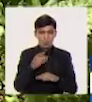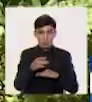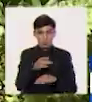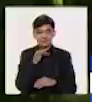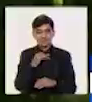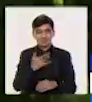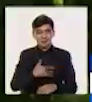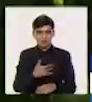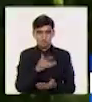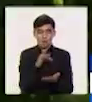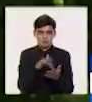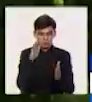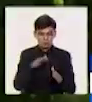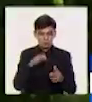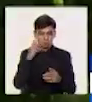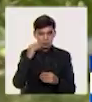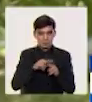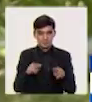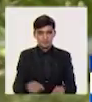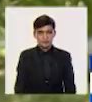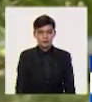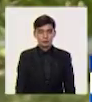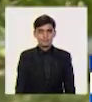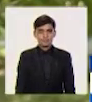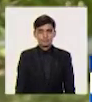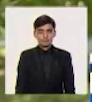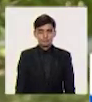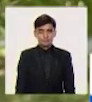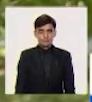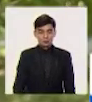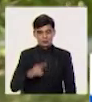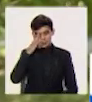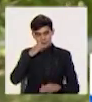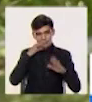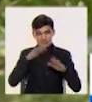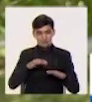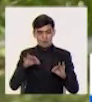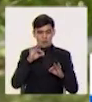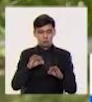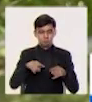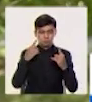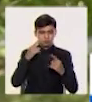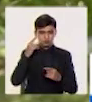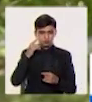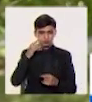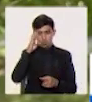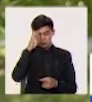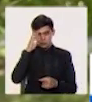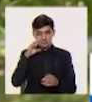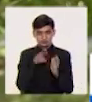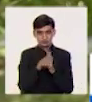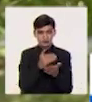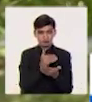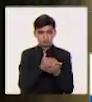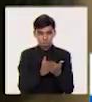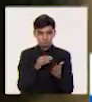Тараз қаласы халқының санына сәйкес келеді деген сөз. Қазақстан дамыған мемлекеттердің санында дүниежүзілік банк